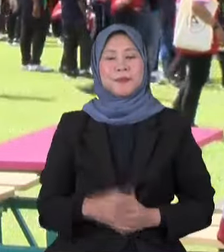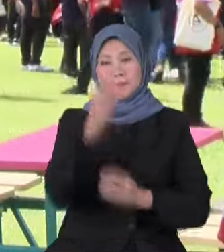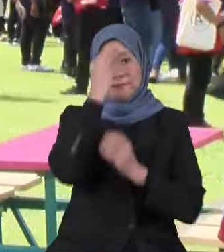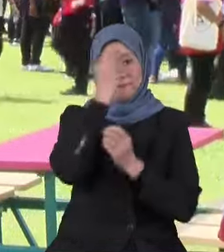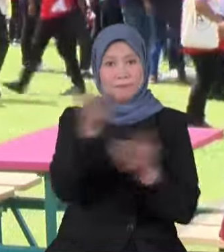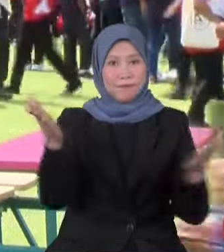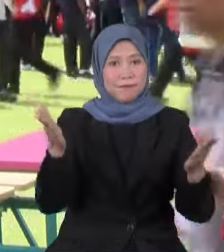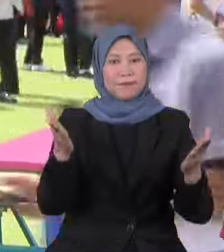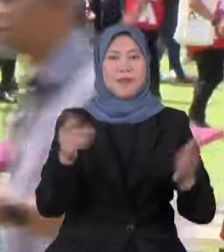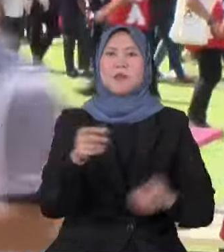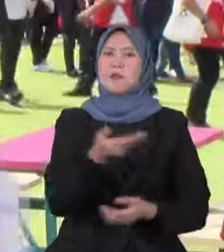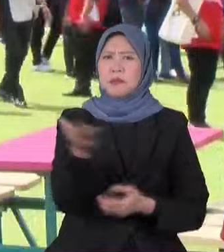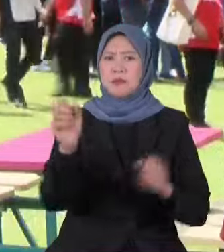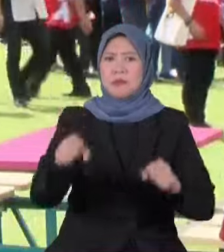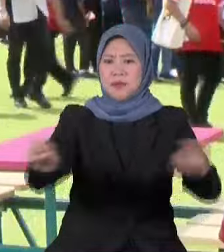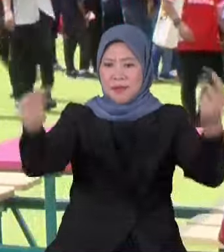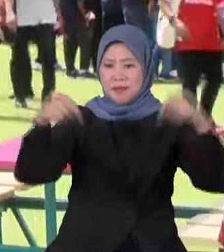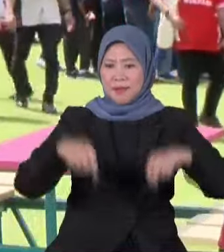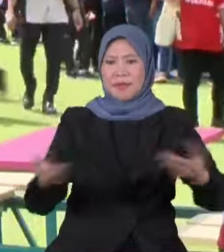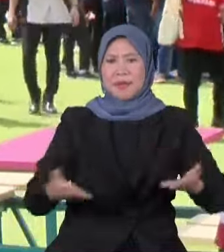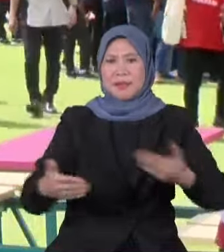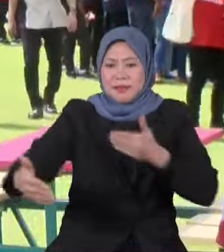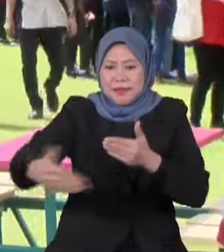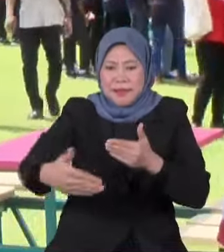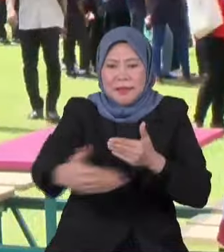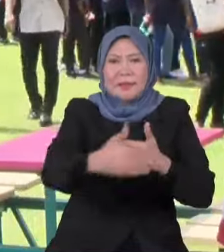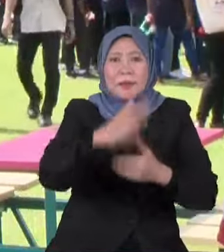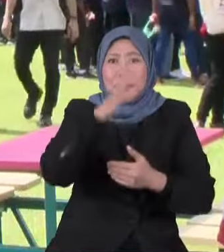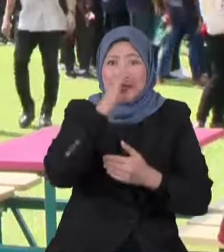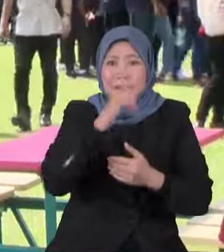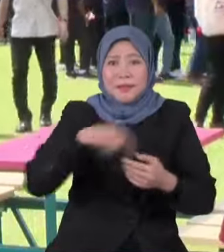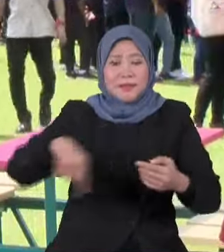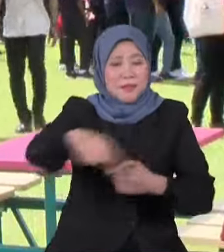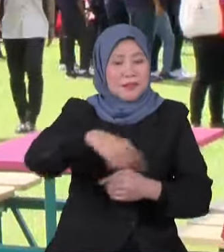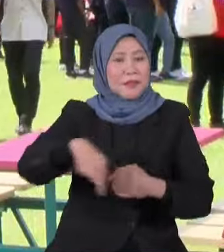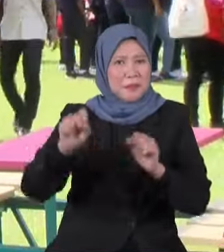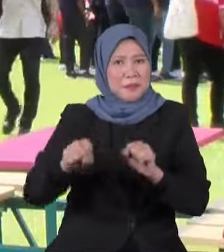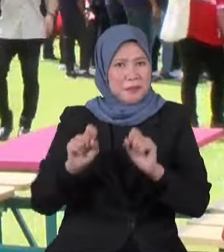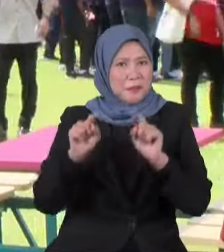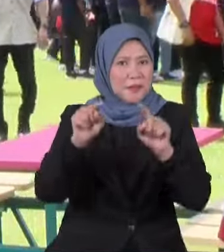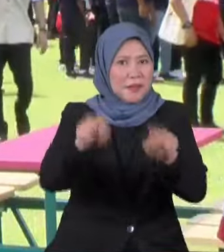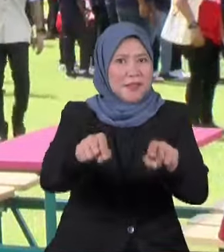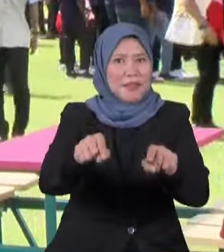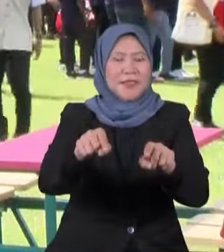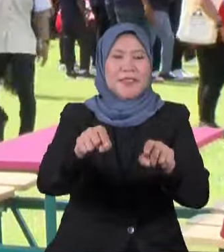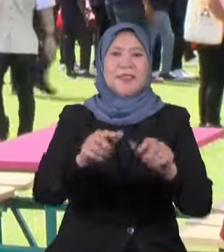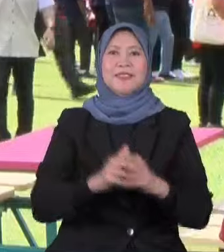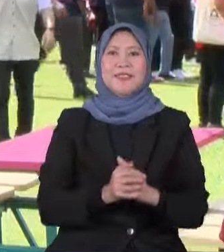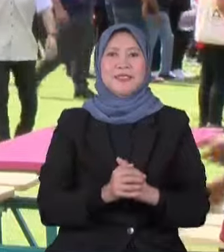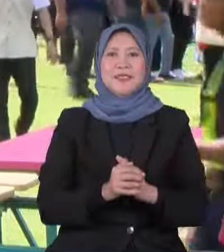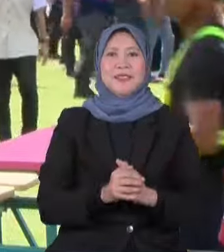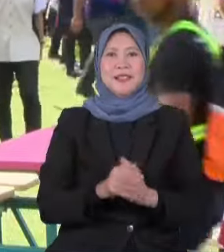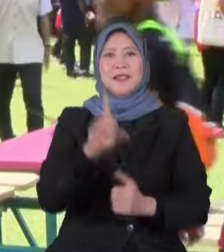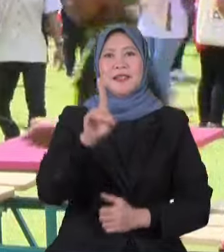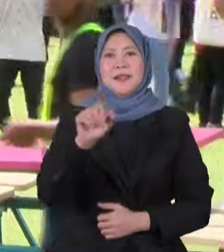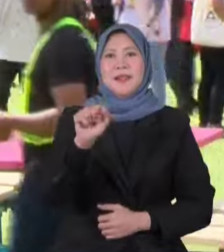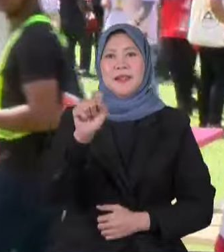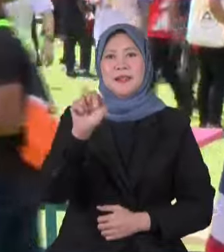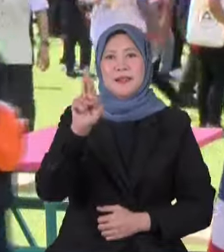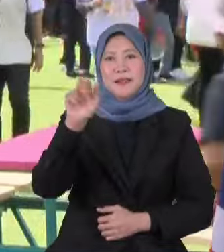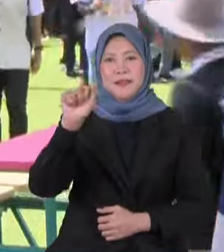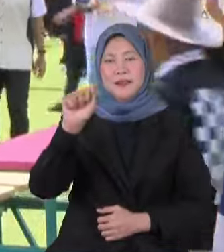semua, anda perlu hadir. Mana yang berada berdekatan di Dataran Pahlawan Bandar Hilir Melaka ini, anda perlu hadir di Dataran